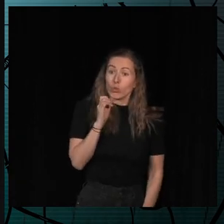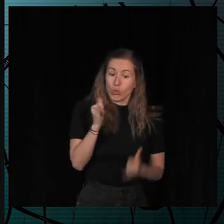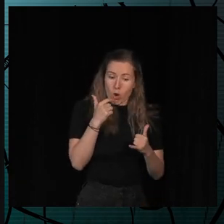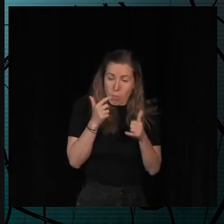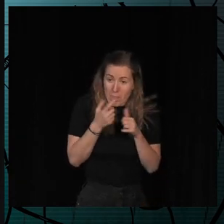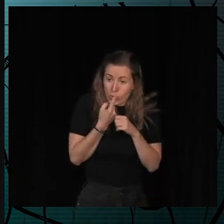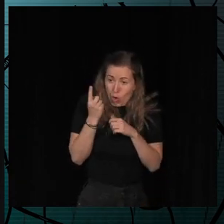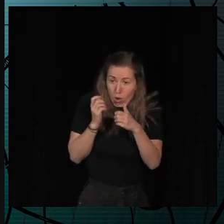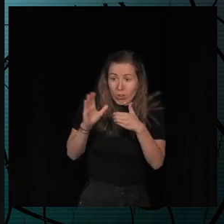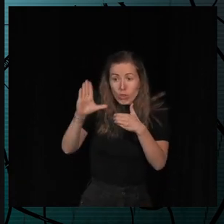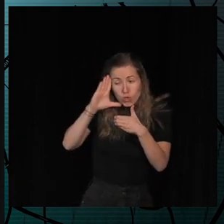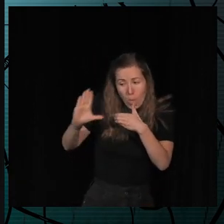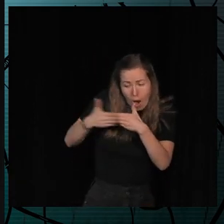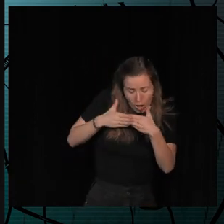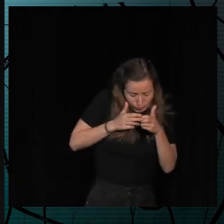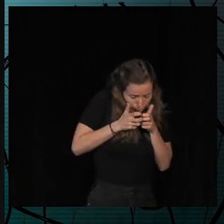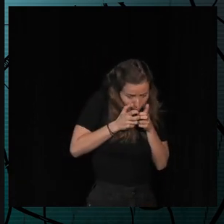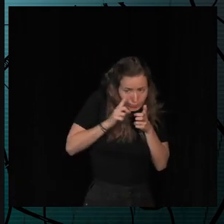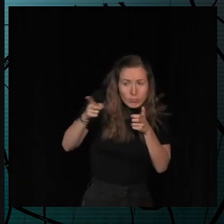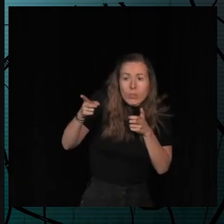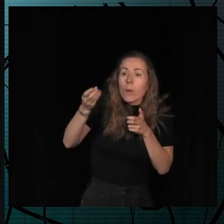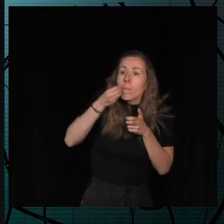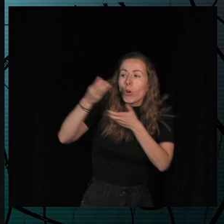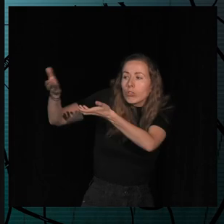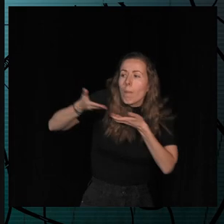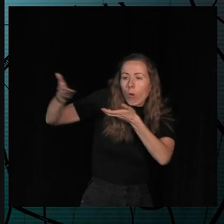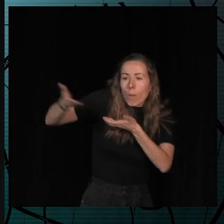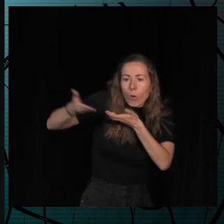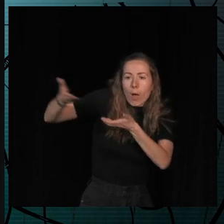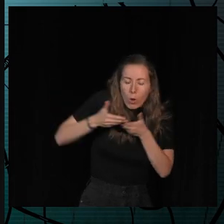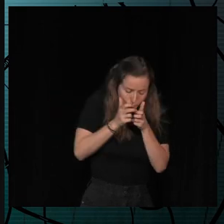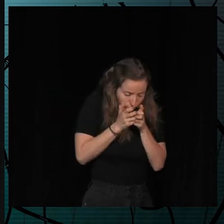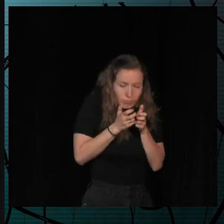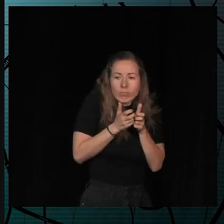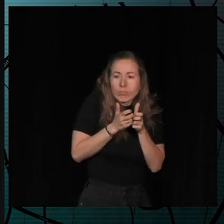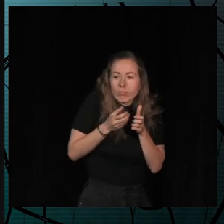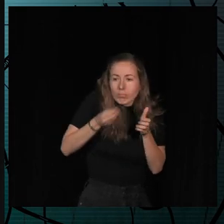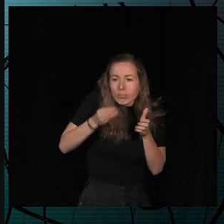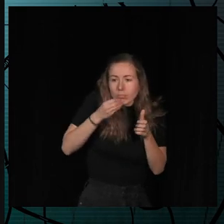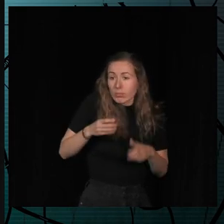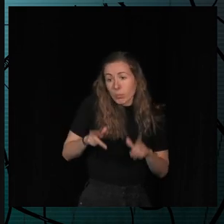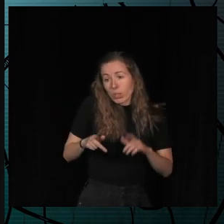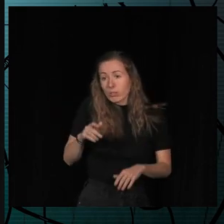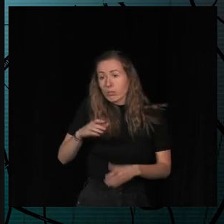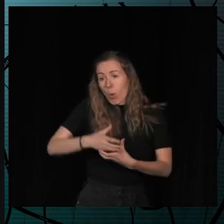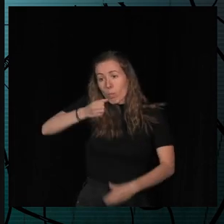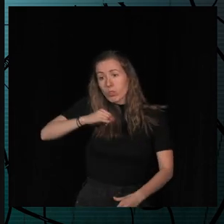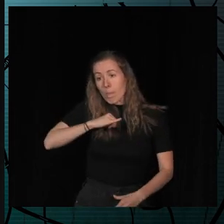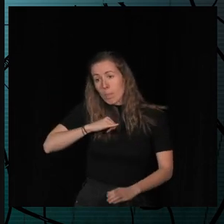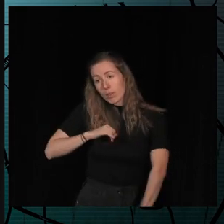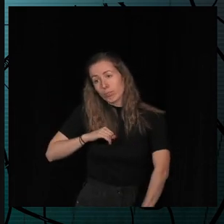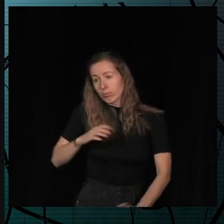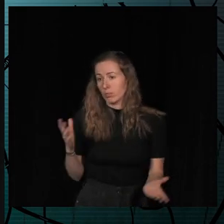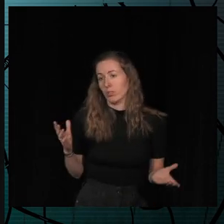en se faisant apporter éventuellement ses repas et éventuellement en pissant dans une bouteille voilà